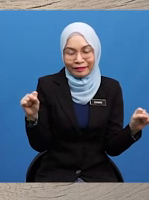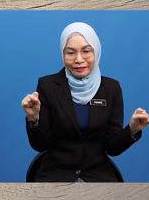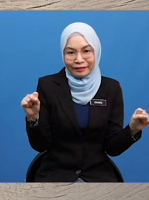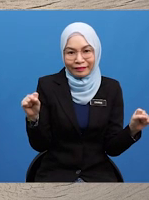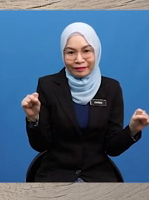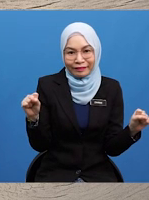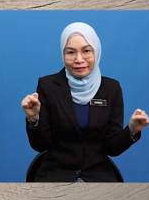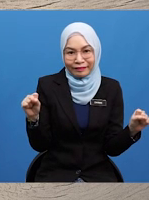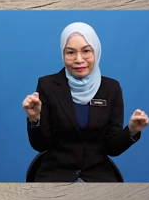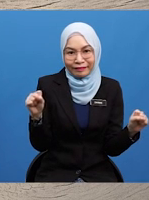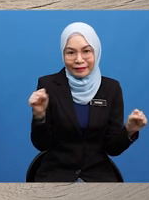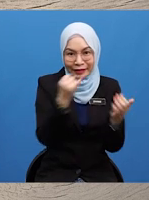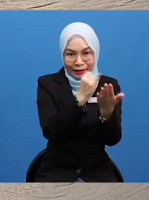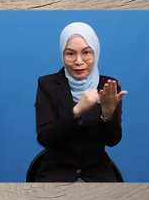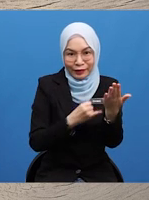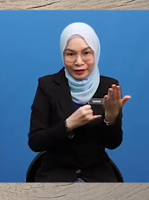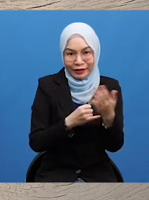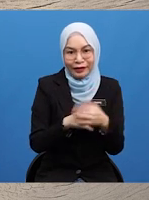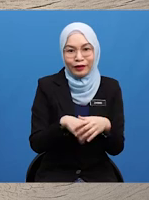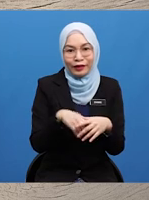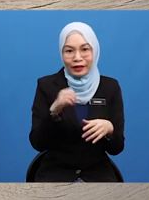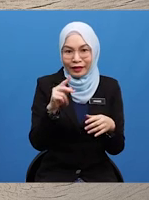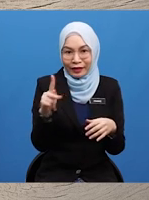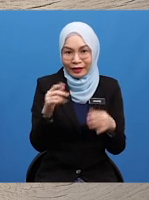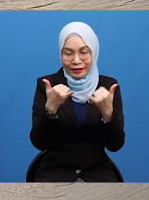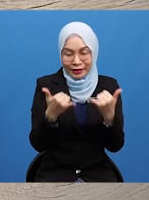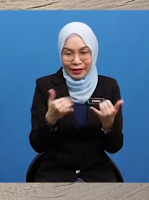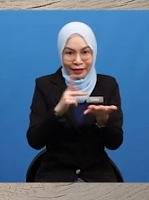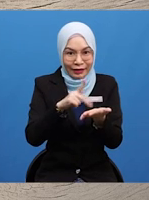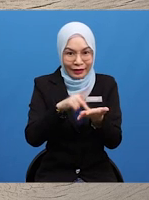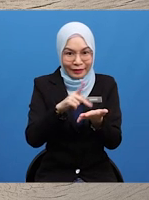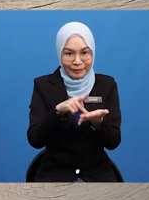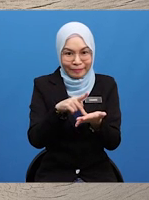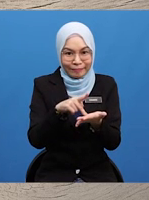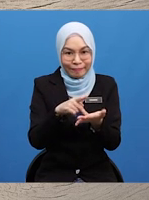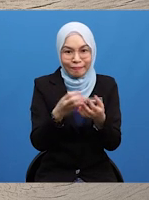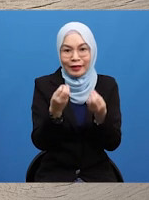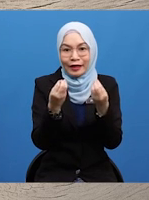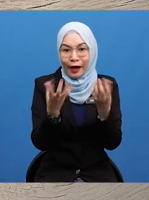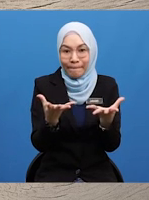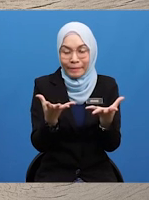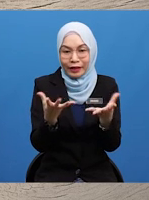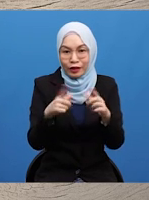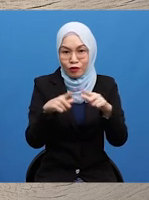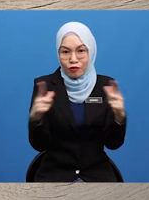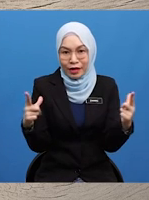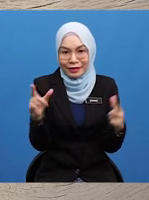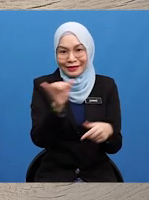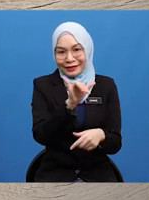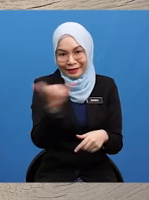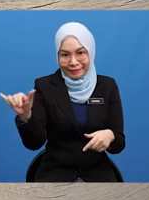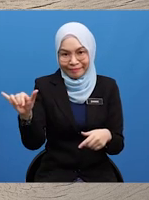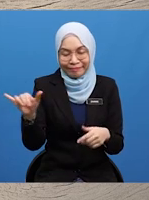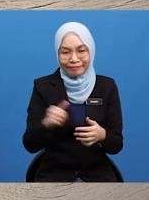Apa? Ada yang tidak boleh kira? Tak mengapa. Cuba lihat pada papan putih ini. Cikgu